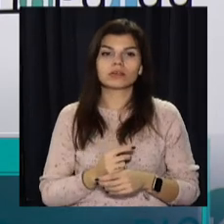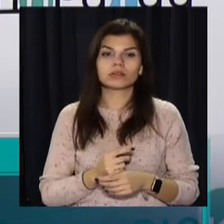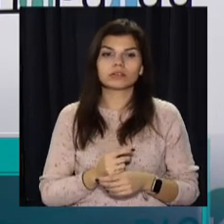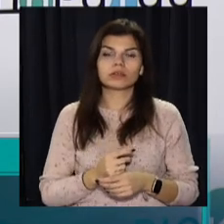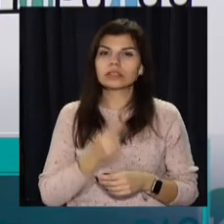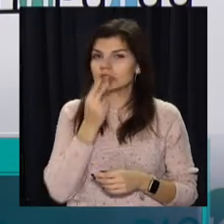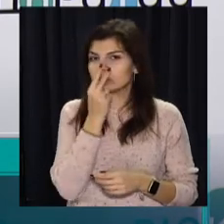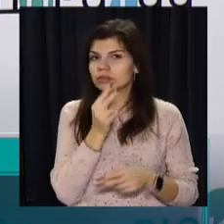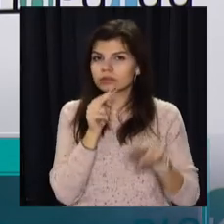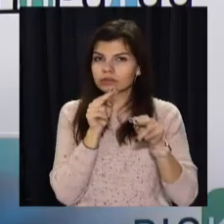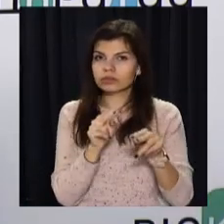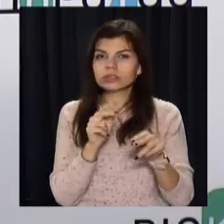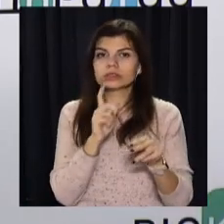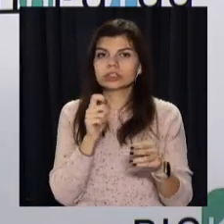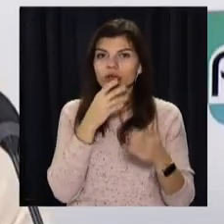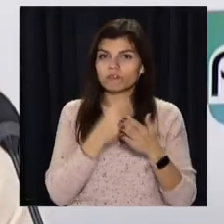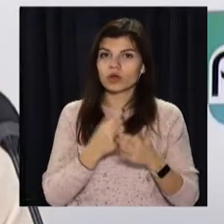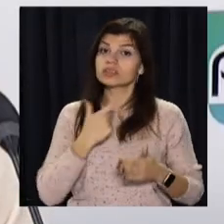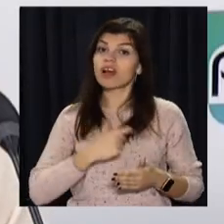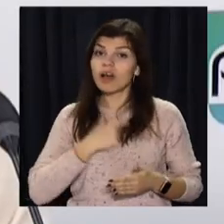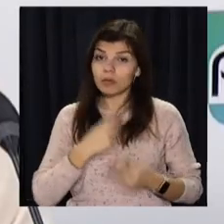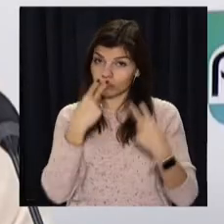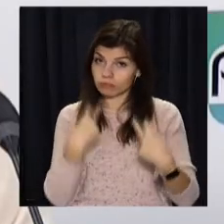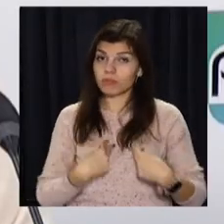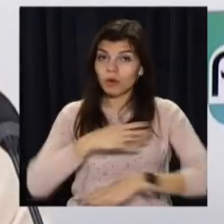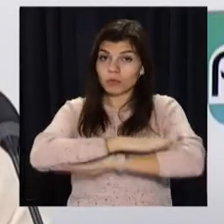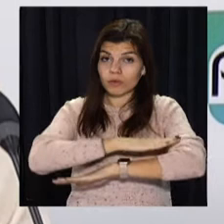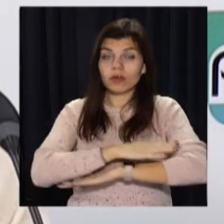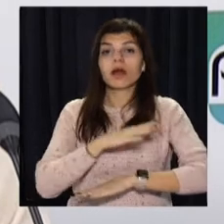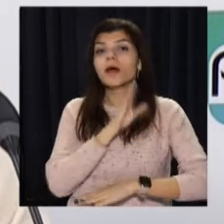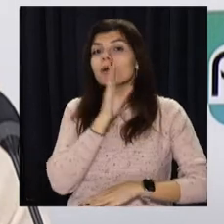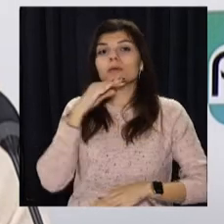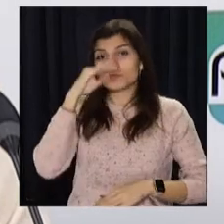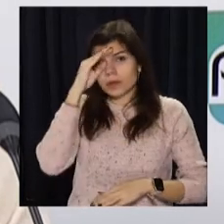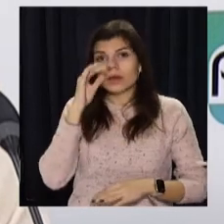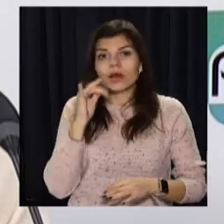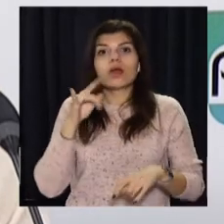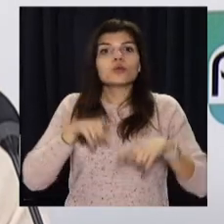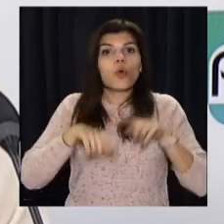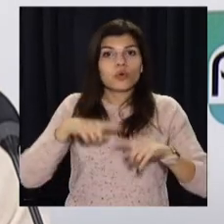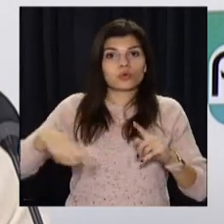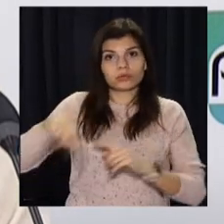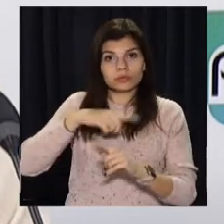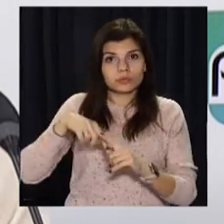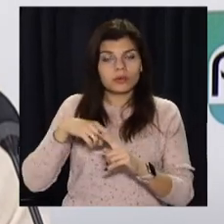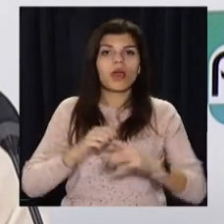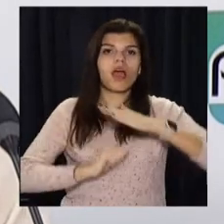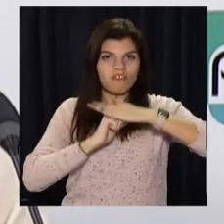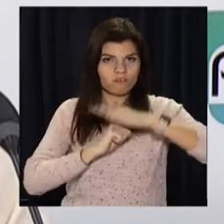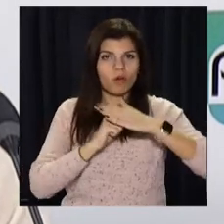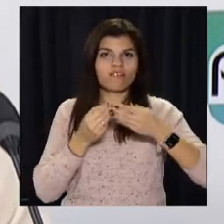дивитись за своєю, перш за все, поведінкою. Батьки і родина – це безумовний авторитет